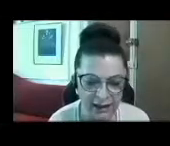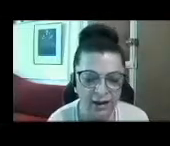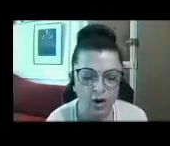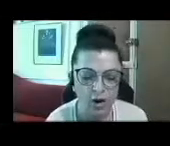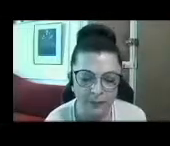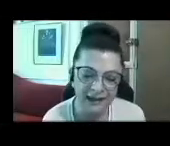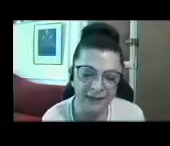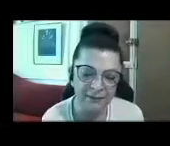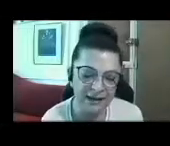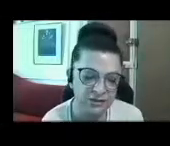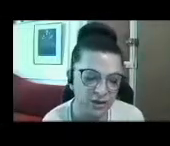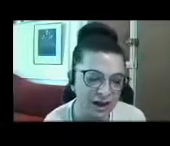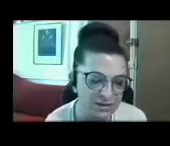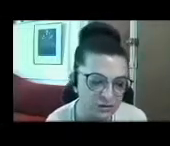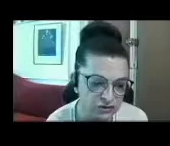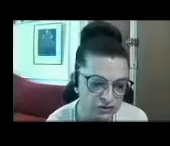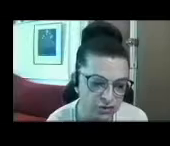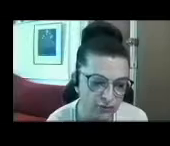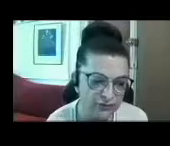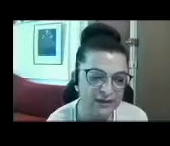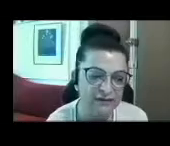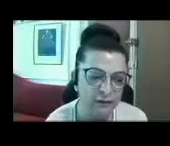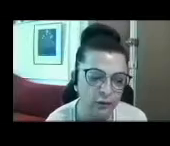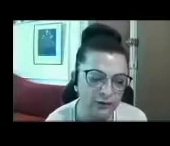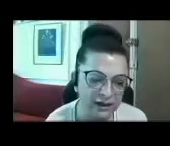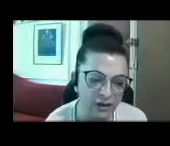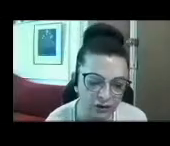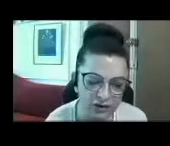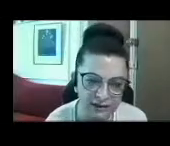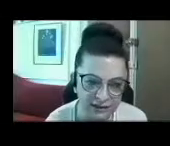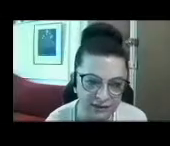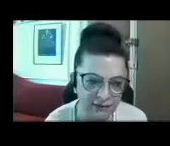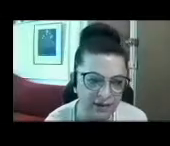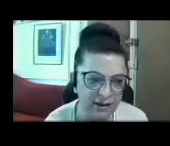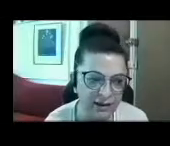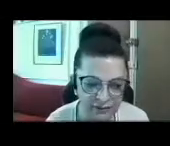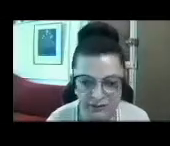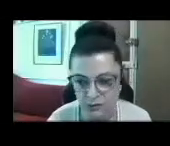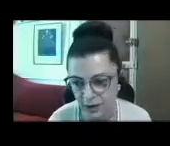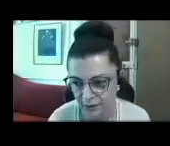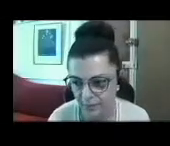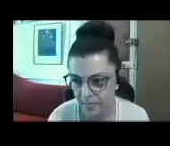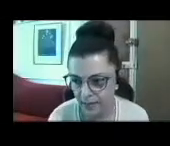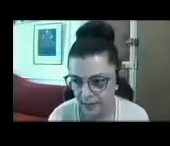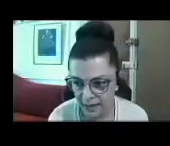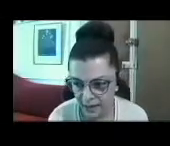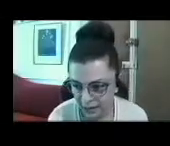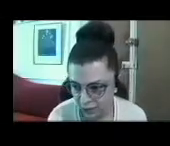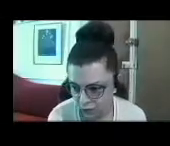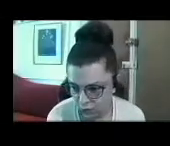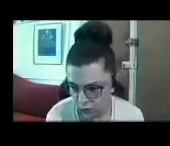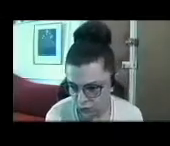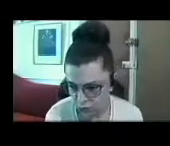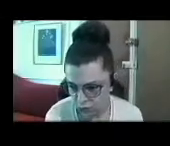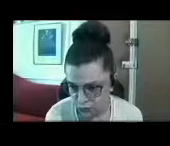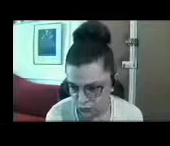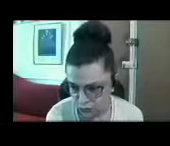interdisciplinaires auprès des personnes associant des difficultés auditives et visuelles.